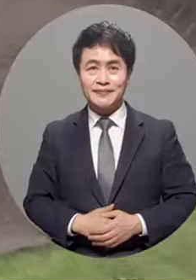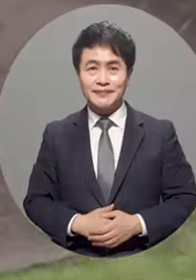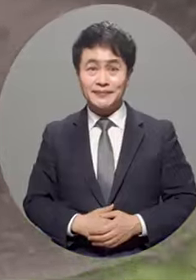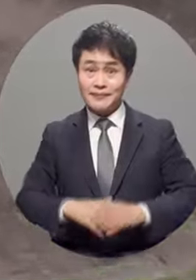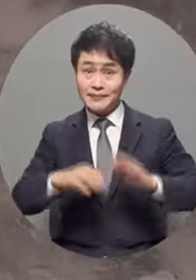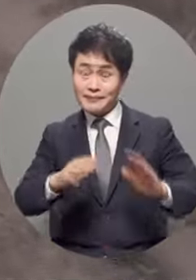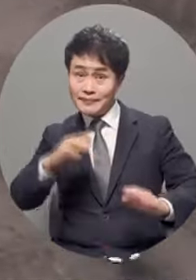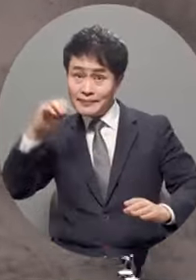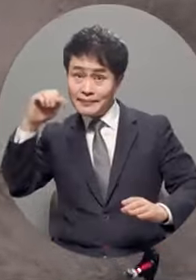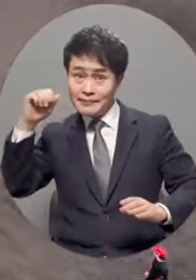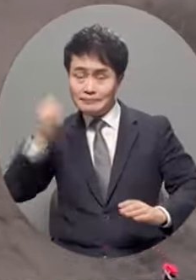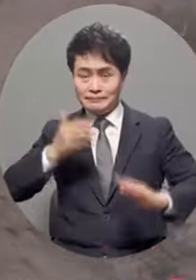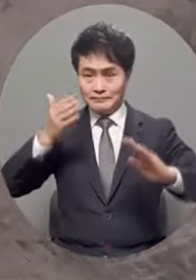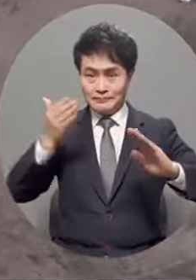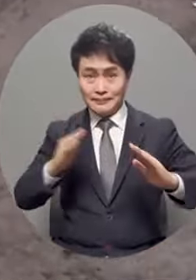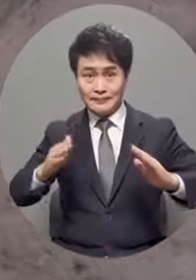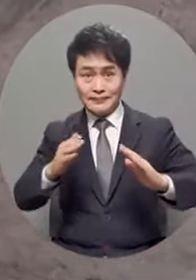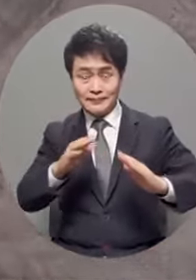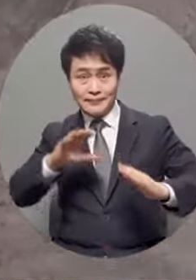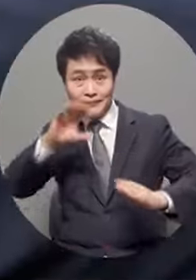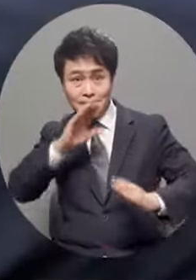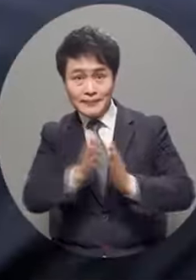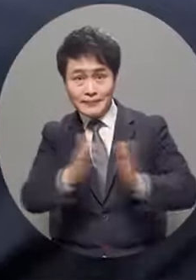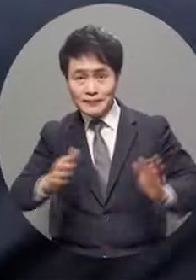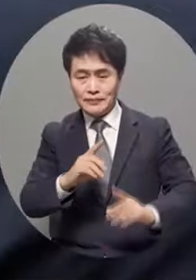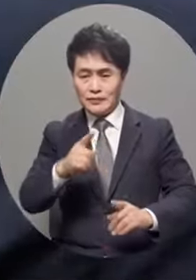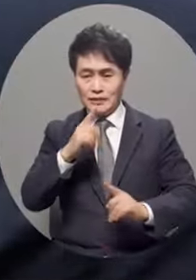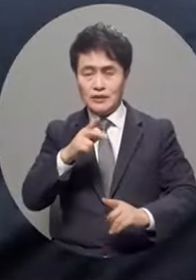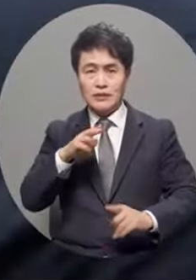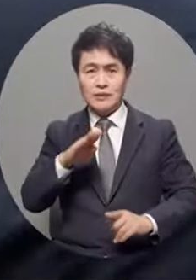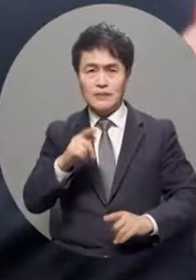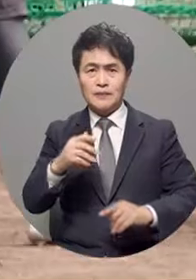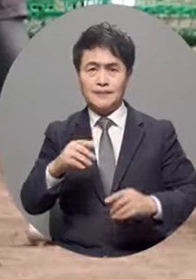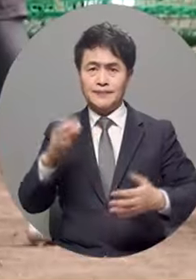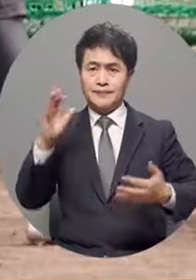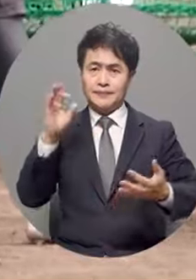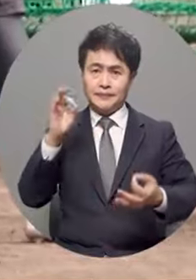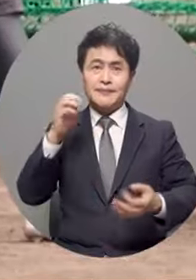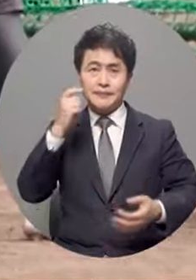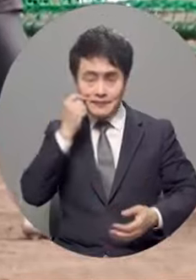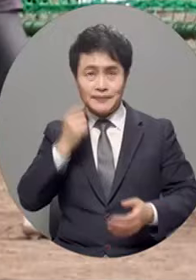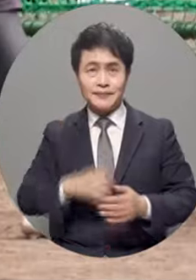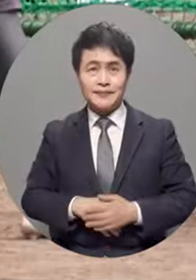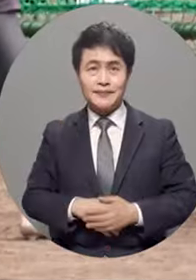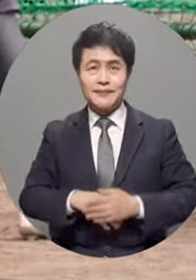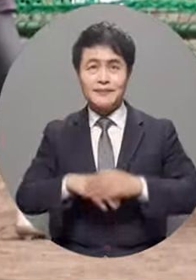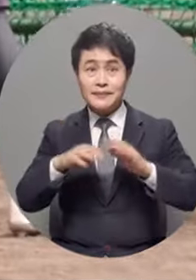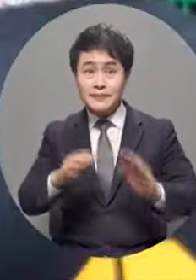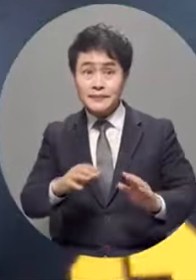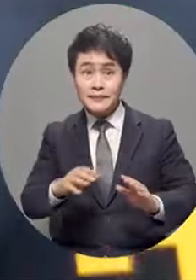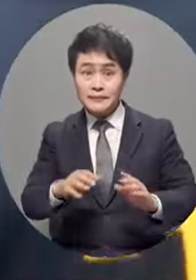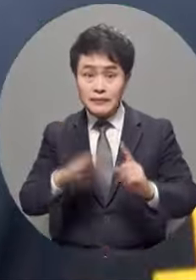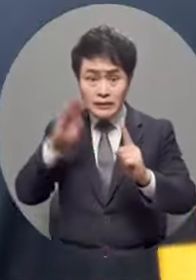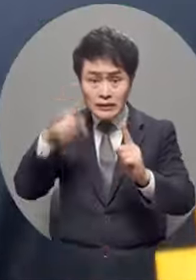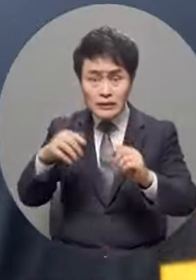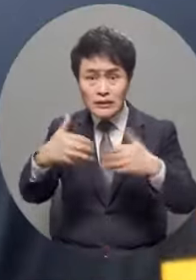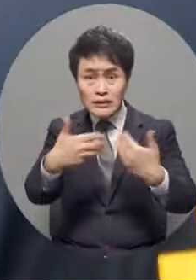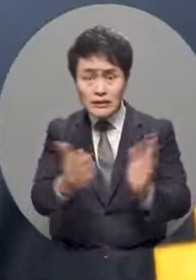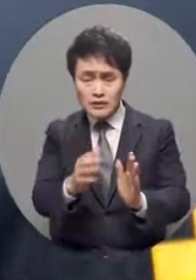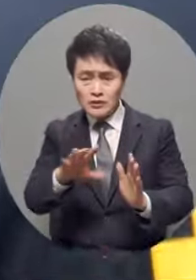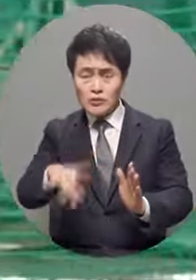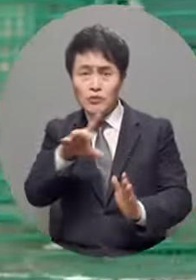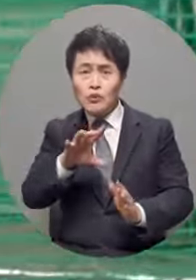이른 아침 정식 훈련 시작 전부터 이범호 감독은 가만히 앉아있지 못합니다. 일부 선수들만 먼저